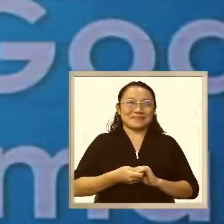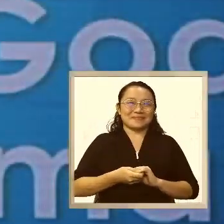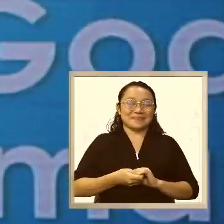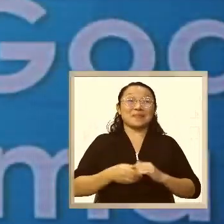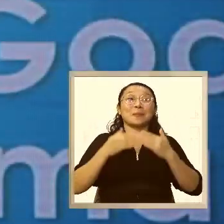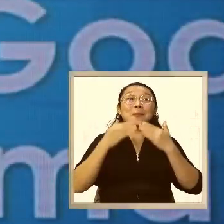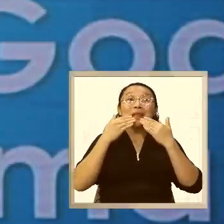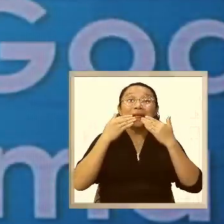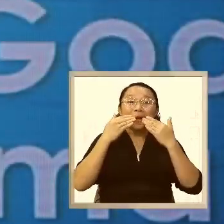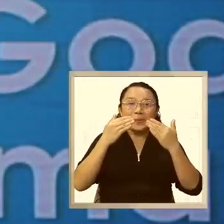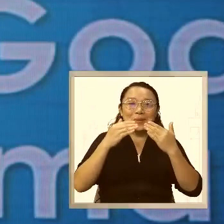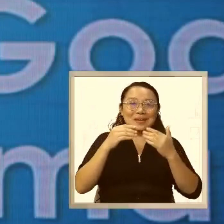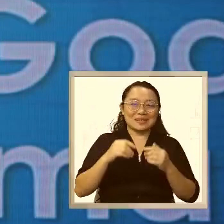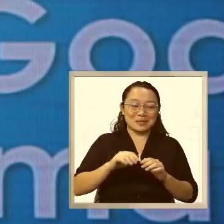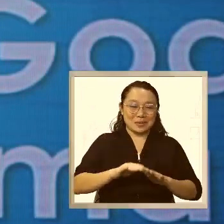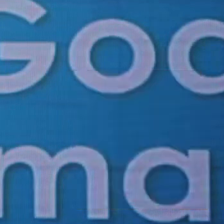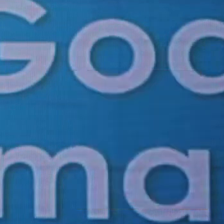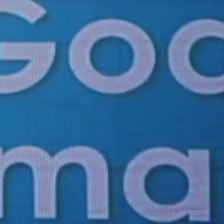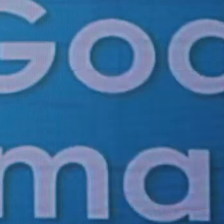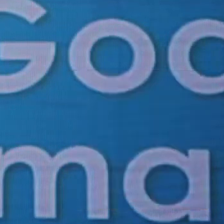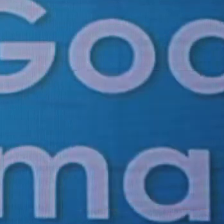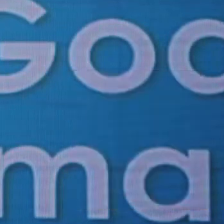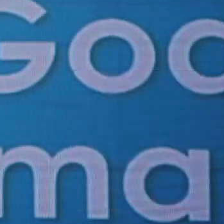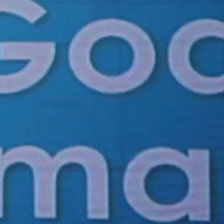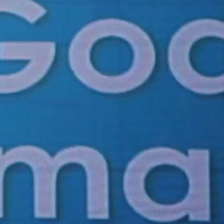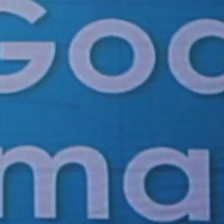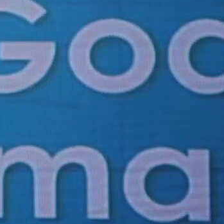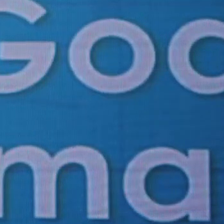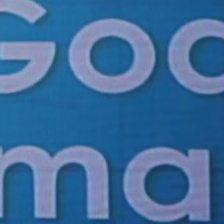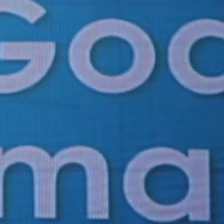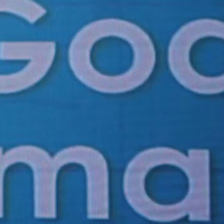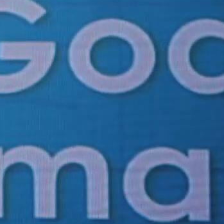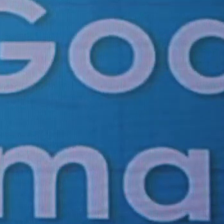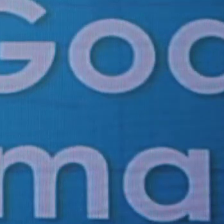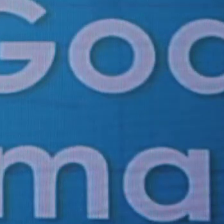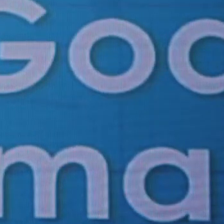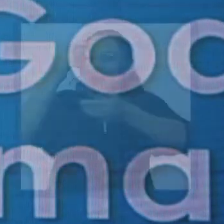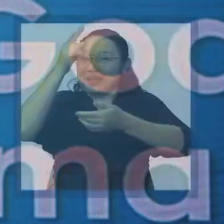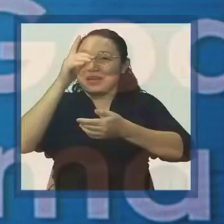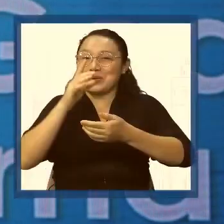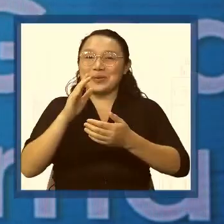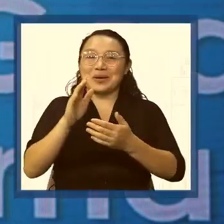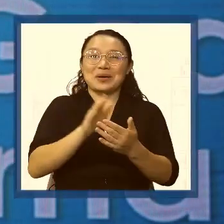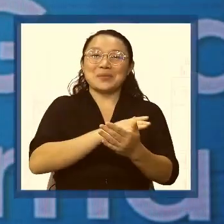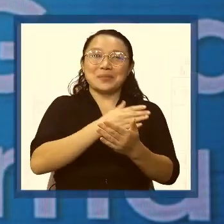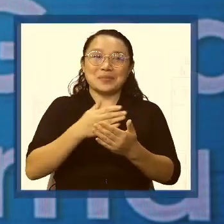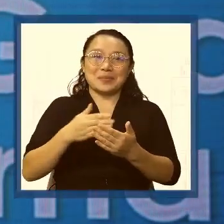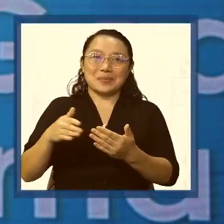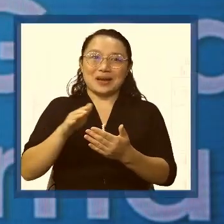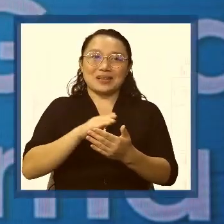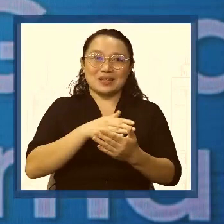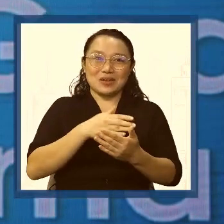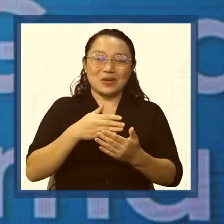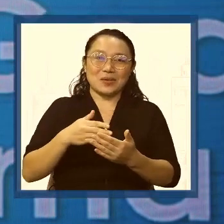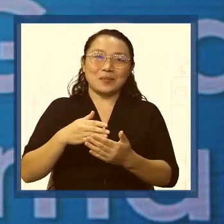Salamat kayo sa mga kabataan nga nagapambit sa maong alawiton, nga nagpahinundom ka na to